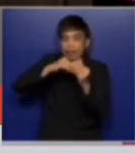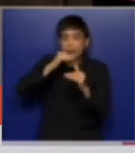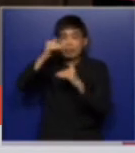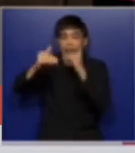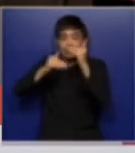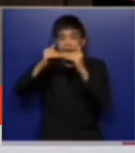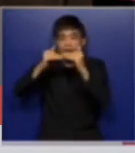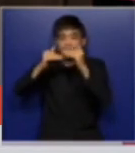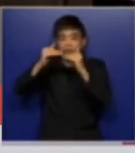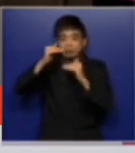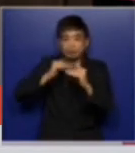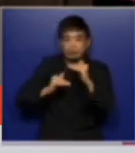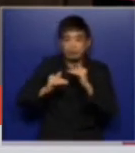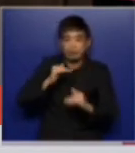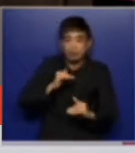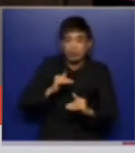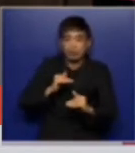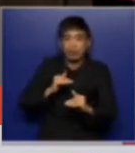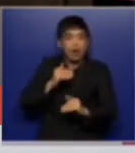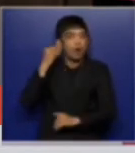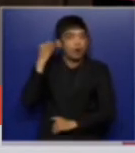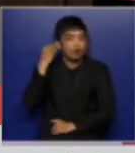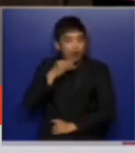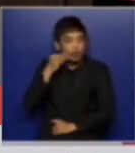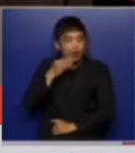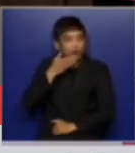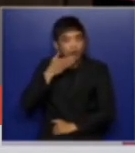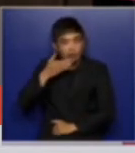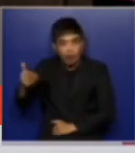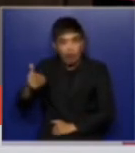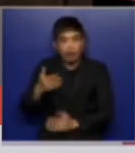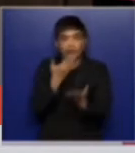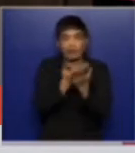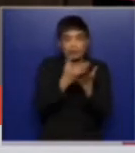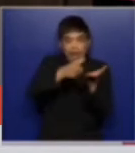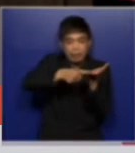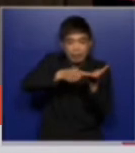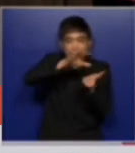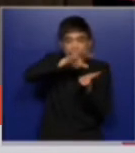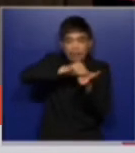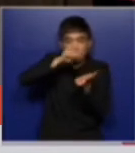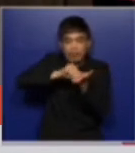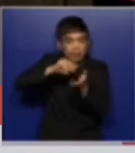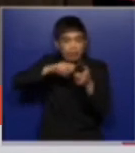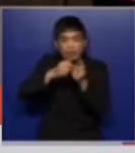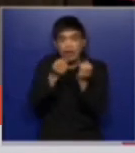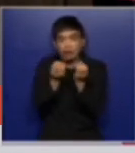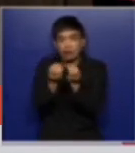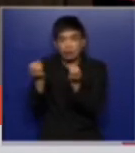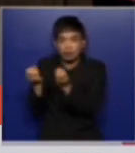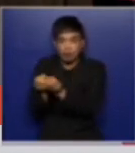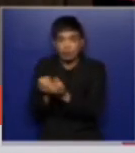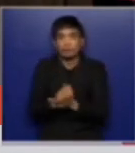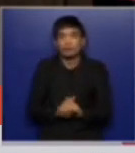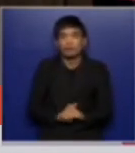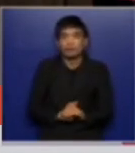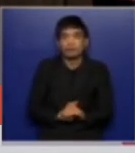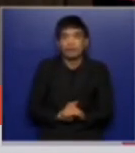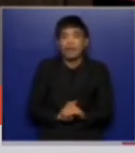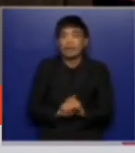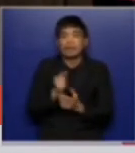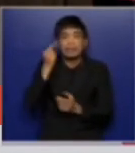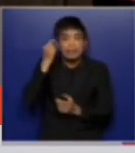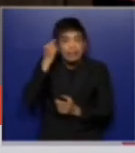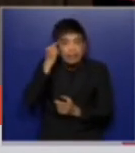ดตัวอย่างต่อเนื่องกระทบต่อการจัดเก็บรายได้และฐานะการคลังของรัฐบาลมีการประมาณการจัดเก็บราย